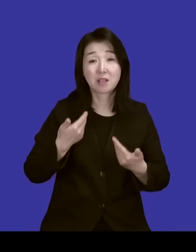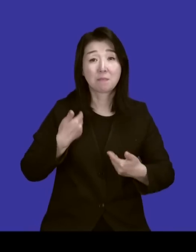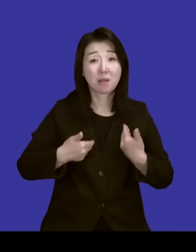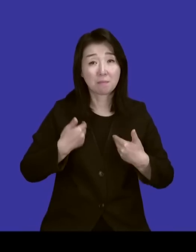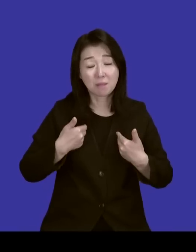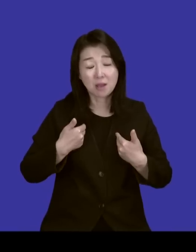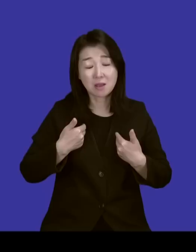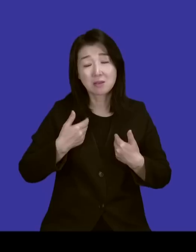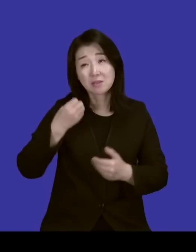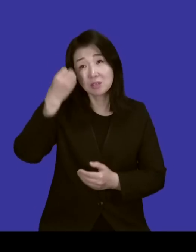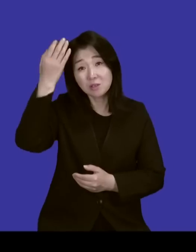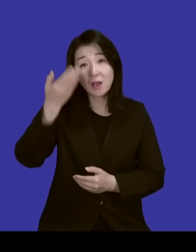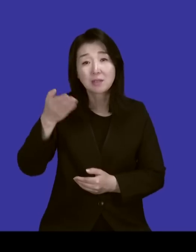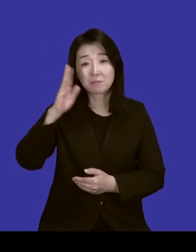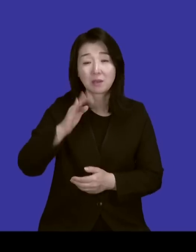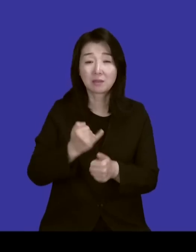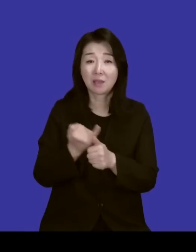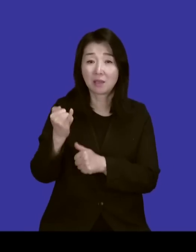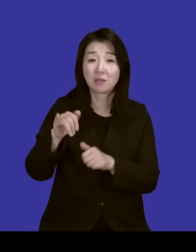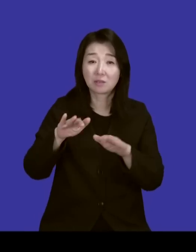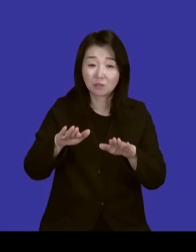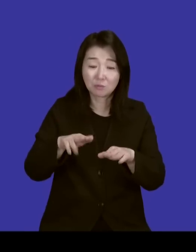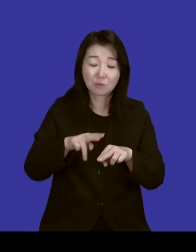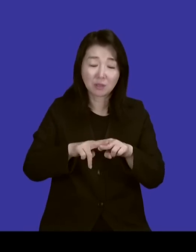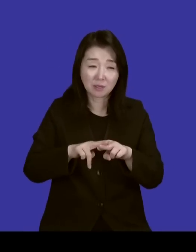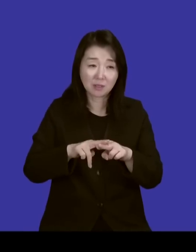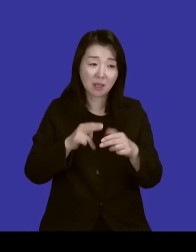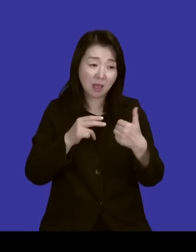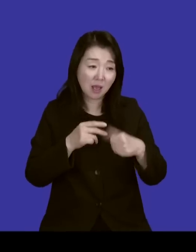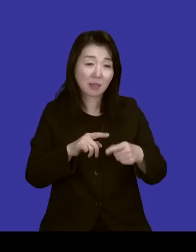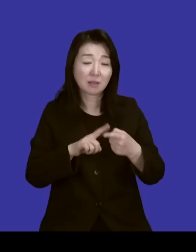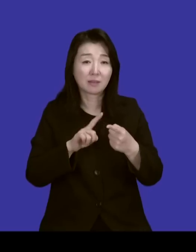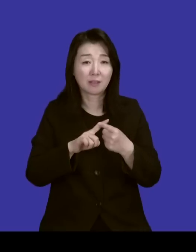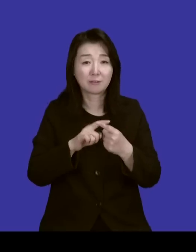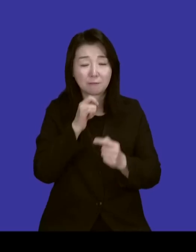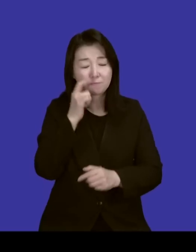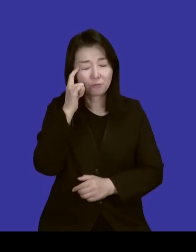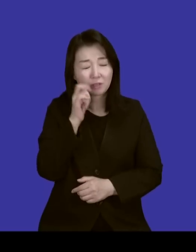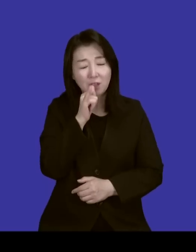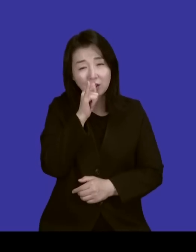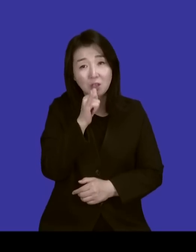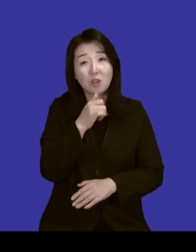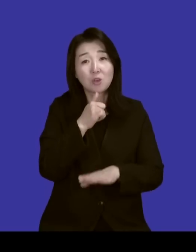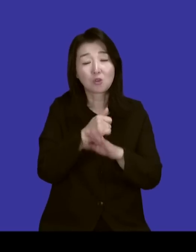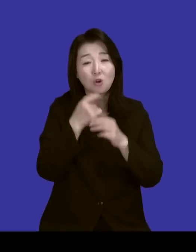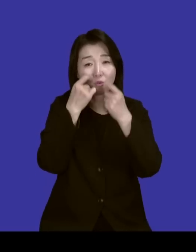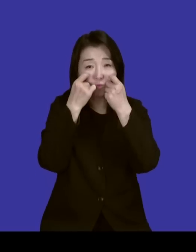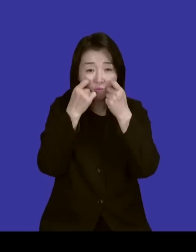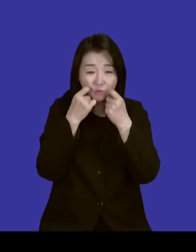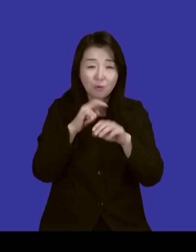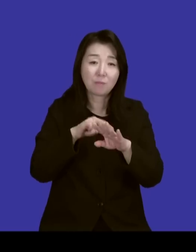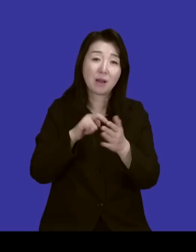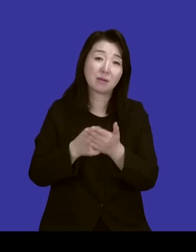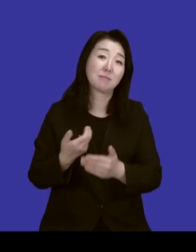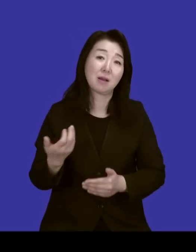제 아내는 계속 지금도 앉아서 아들을 묵상하니까 그렇죠. 묵상하다 울고